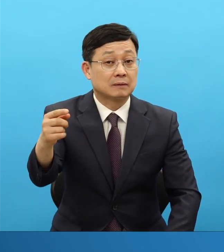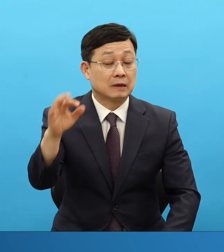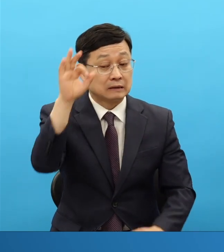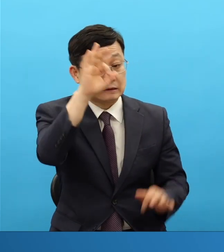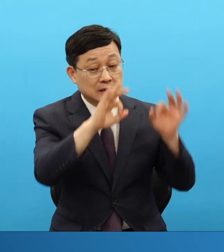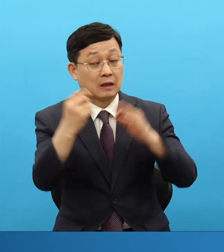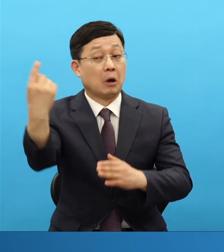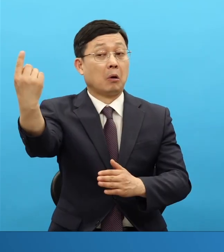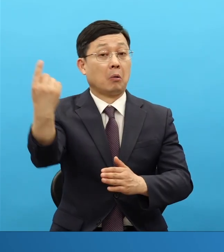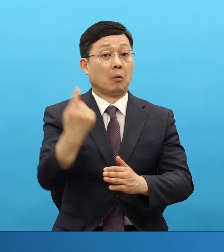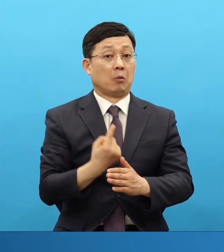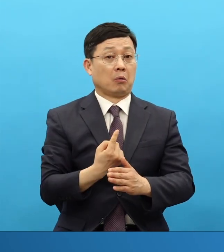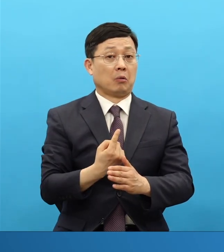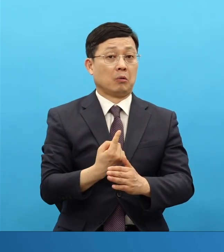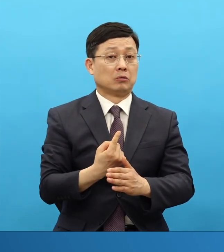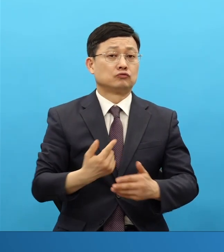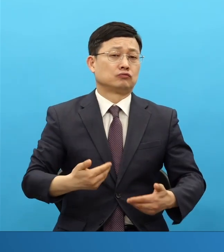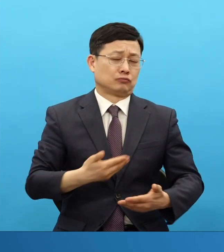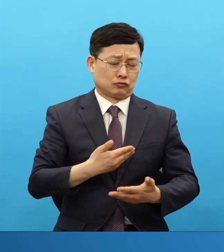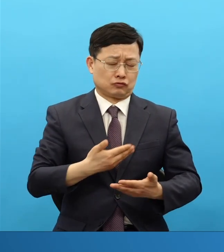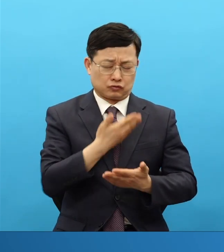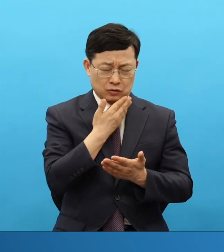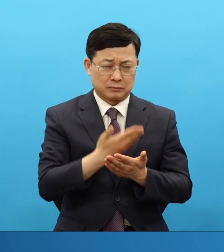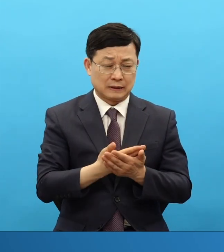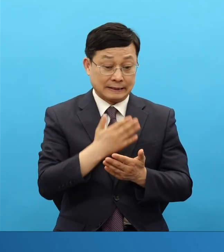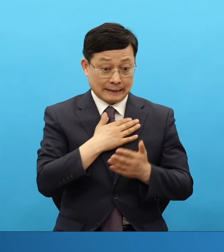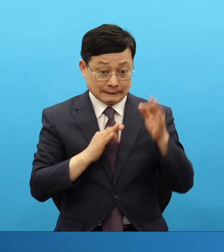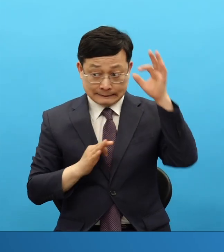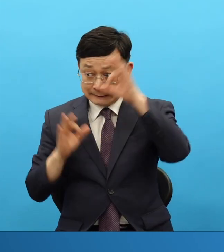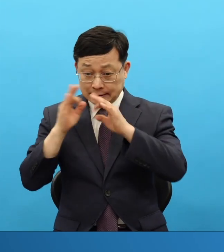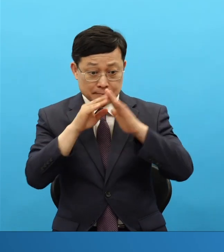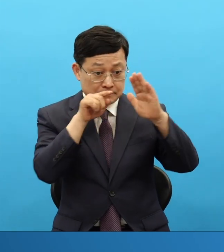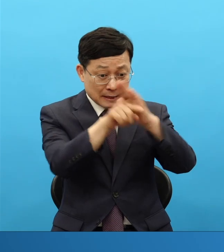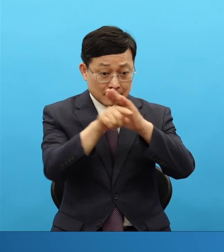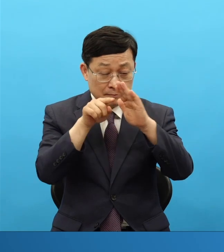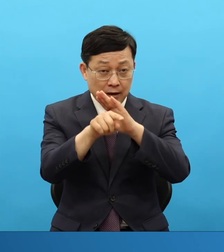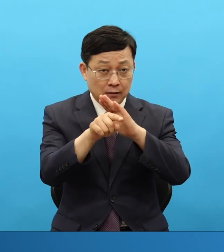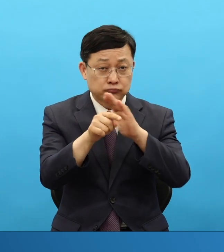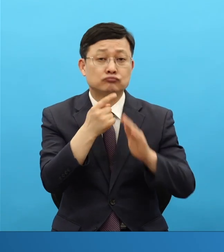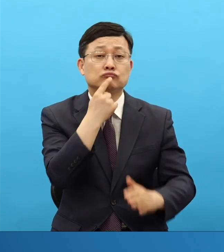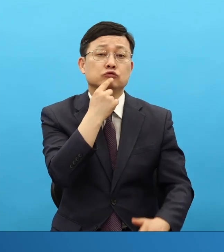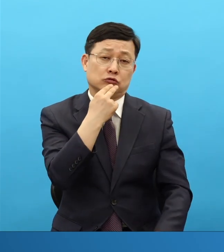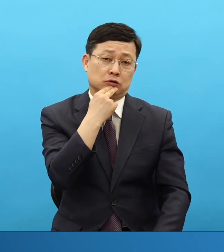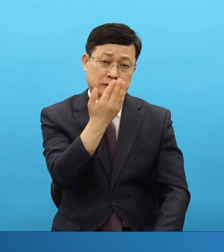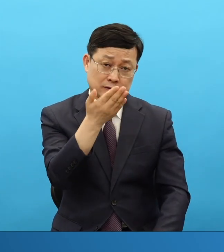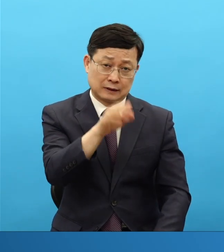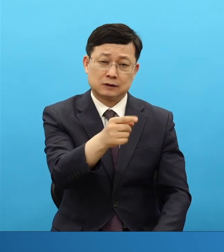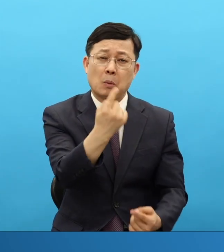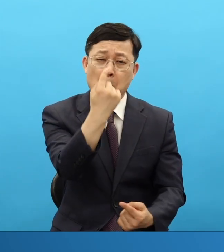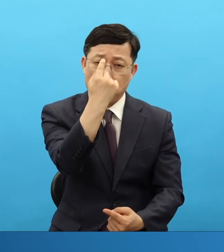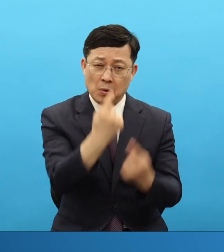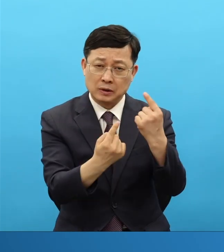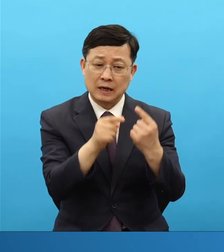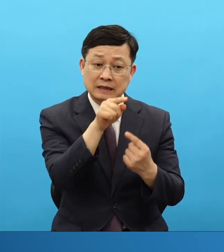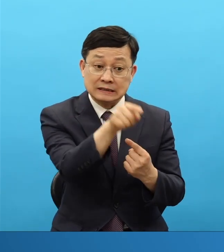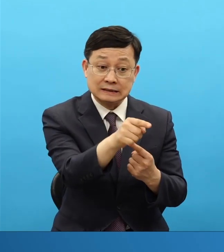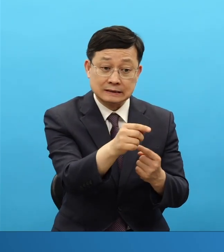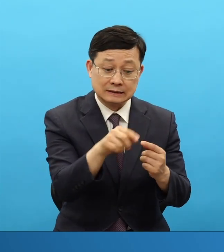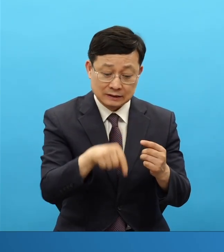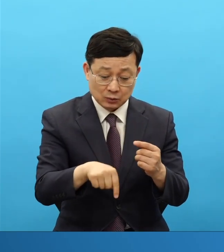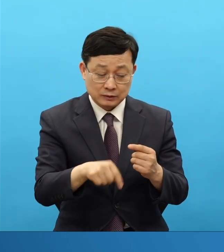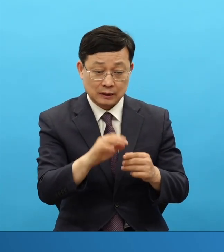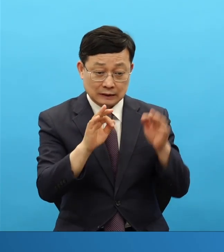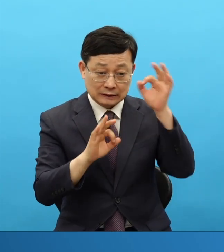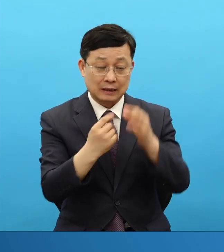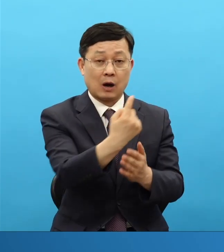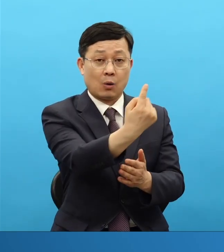예, 찾아가는 것도 물론 있지만은 오게 만드는 겁니다. That yes, going to them, you can have that, but make them come. 이게 여러분이 붙잡아야